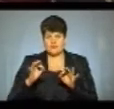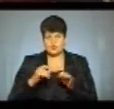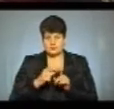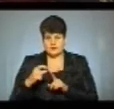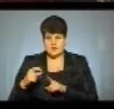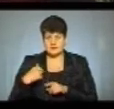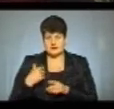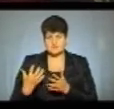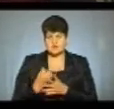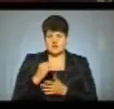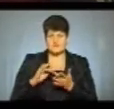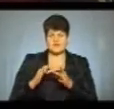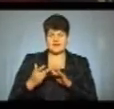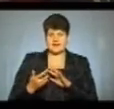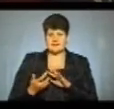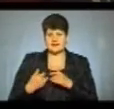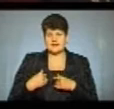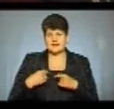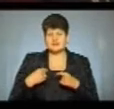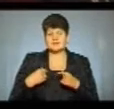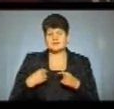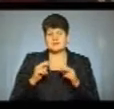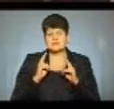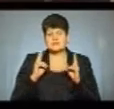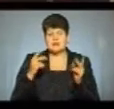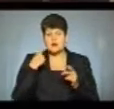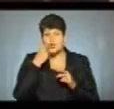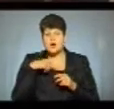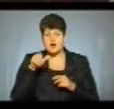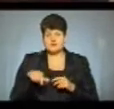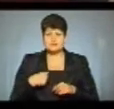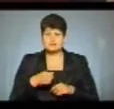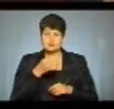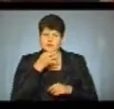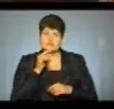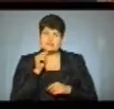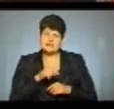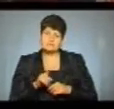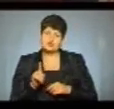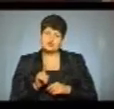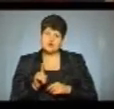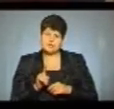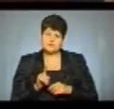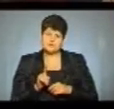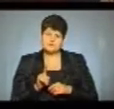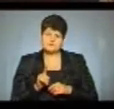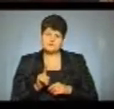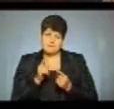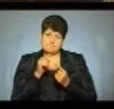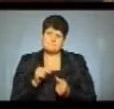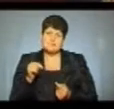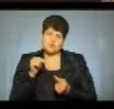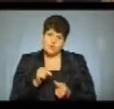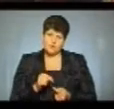їх знайшла в інтернеті, але не знаю автора. Мені він сподобався тим, що він підходить